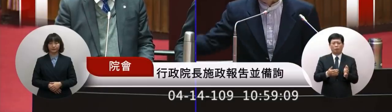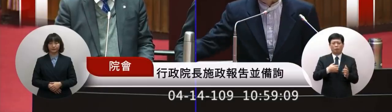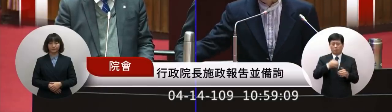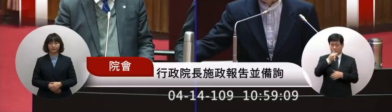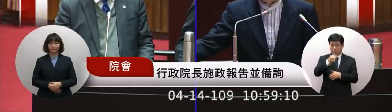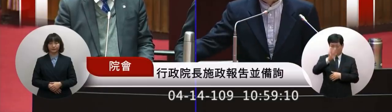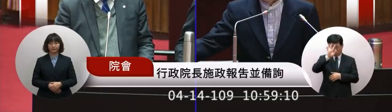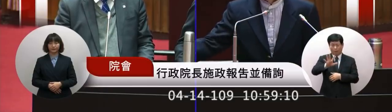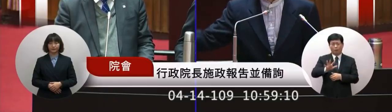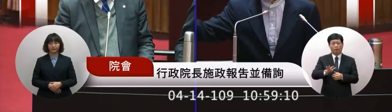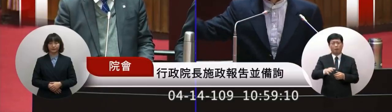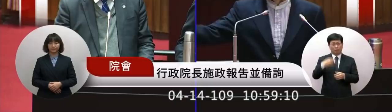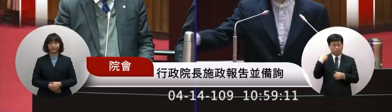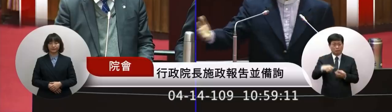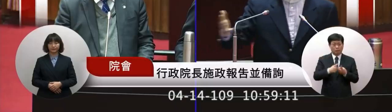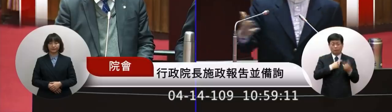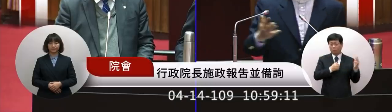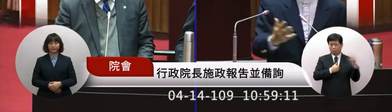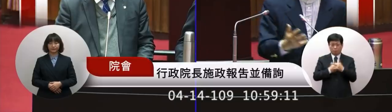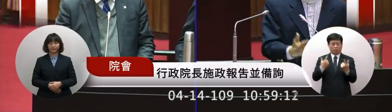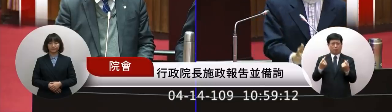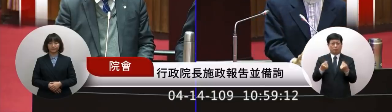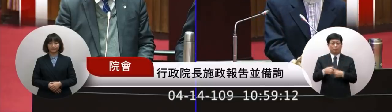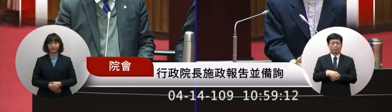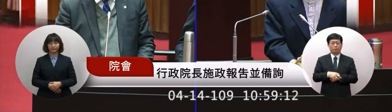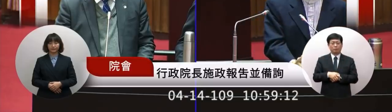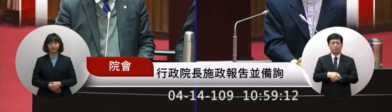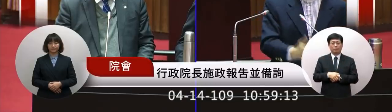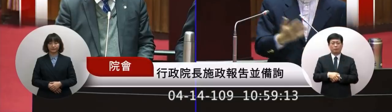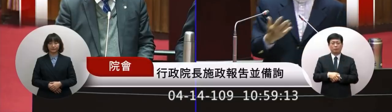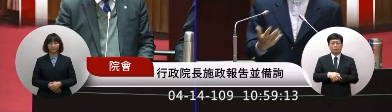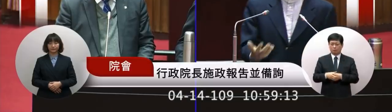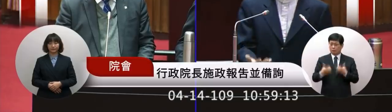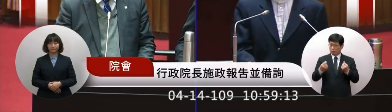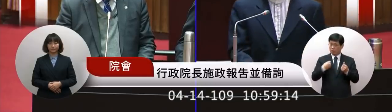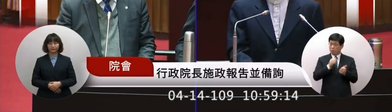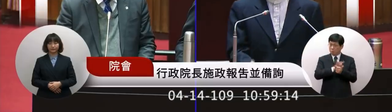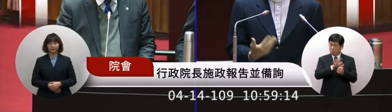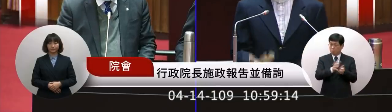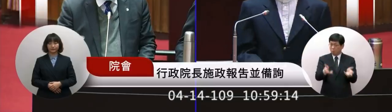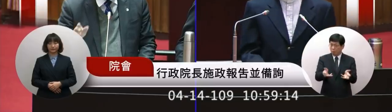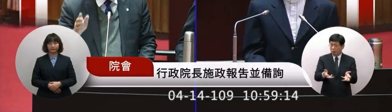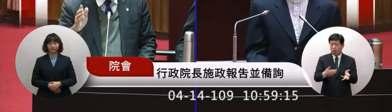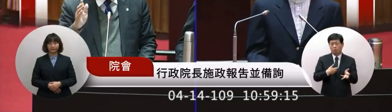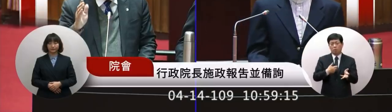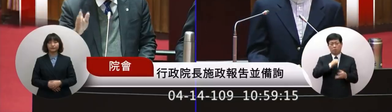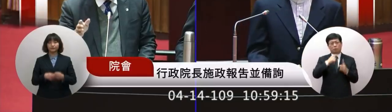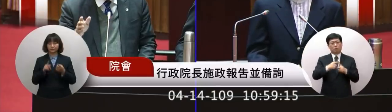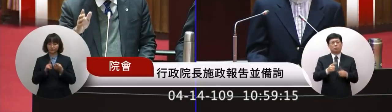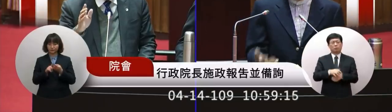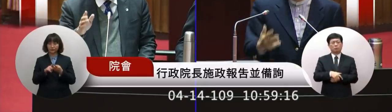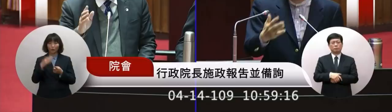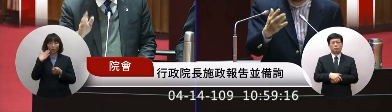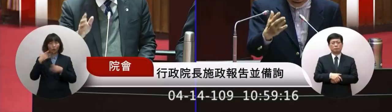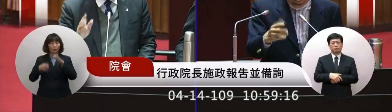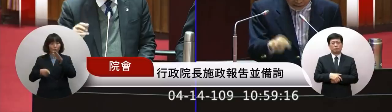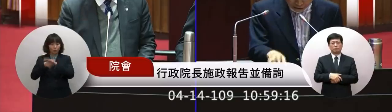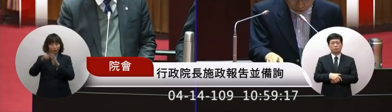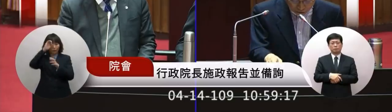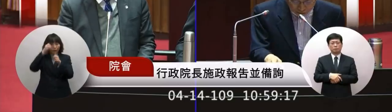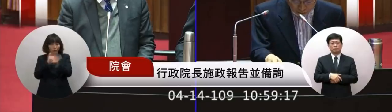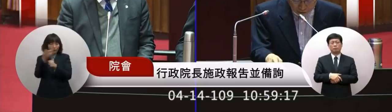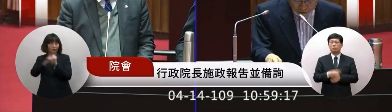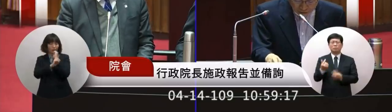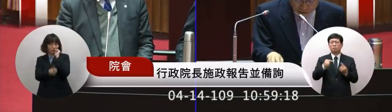阳性嘞，啊，佫坐飞机回来，安尼嘛爱甲处理啊。 啊，台湾人、啊。 你那是有违反传染病防治